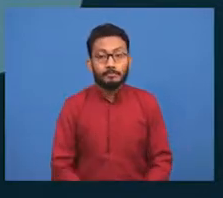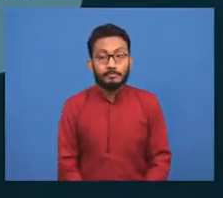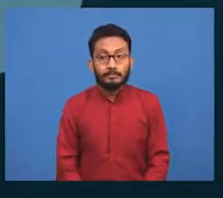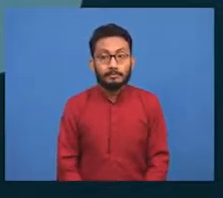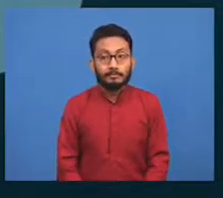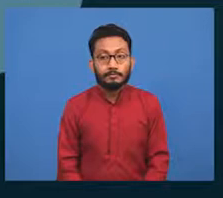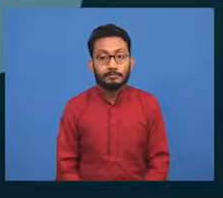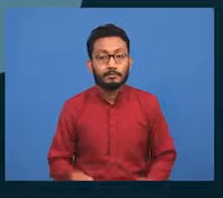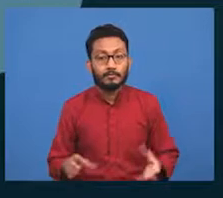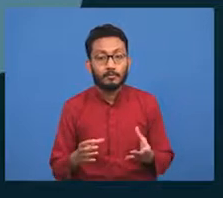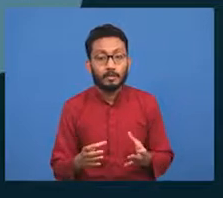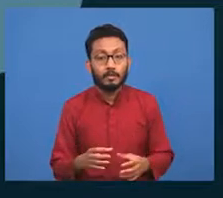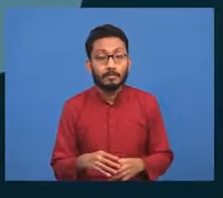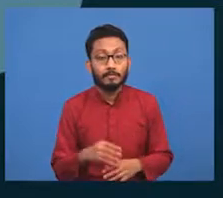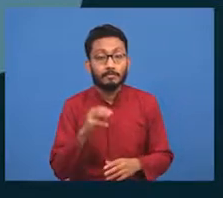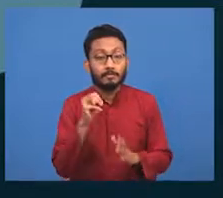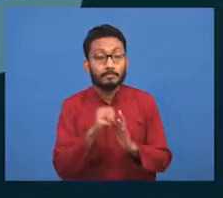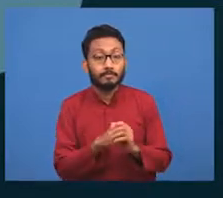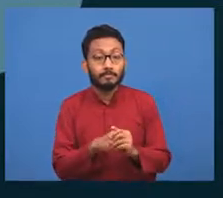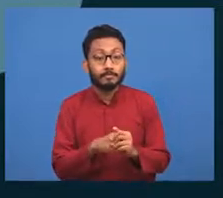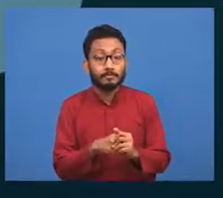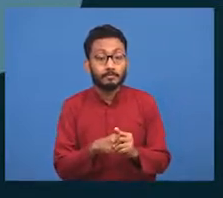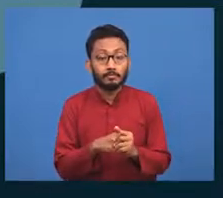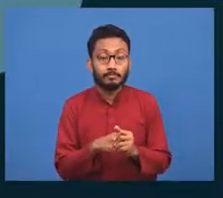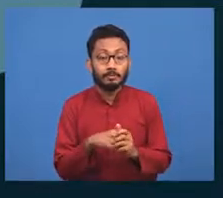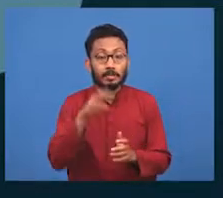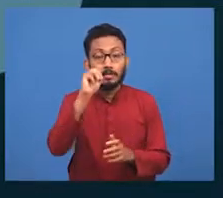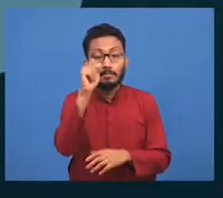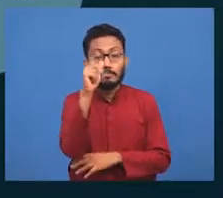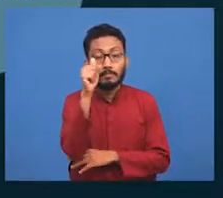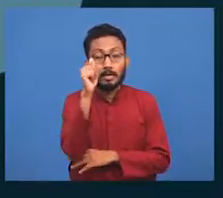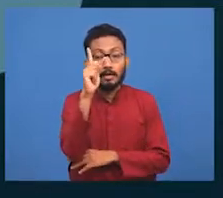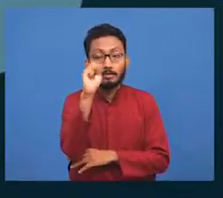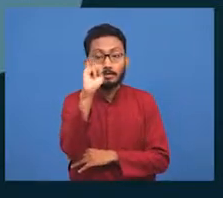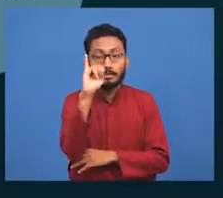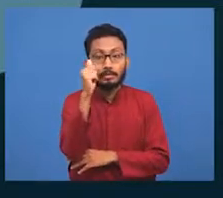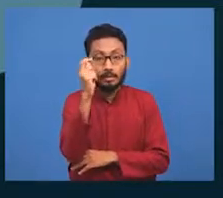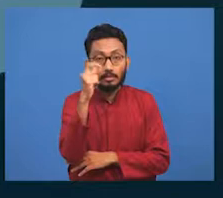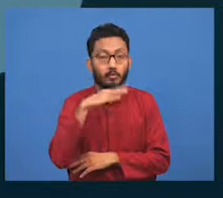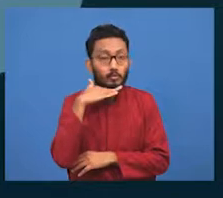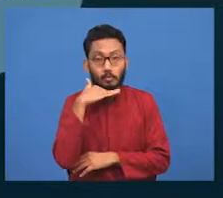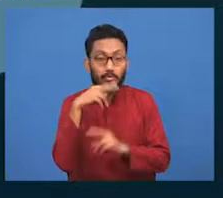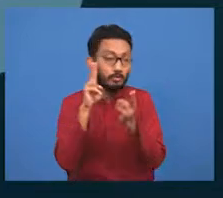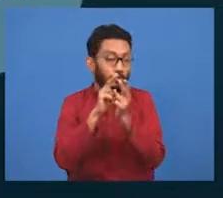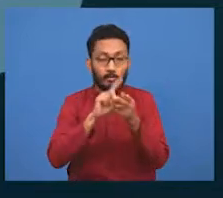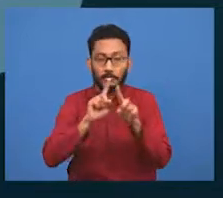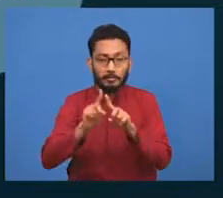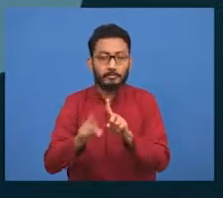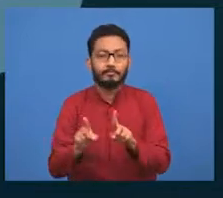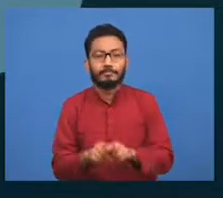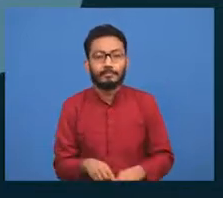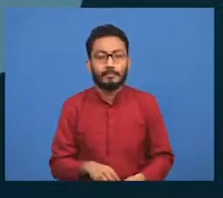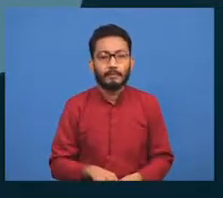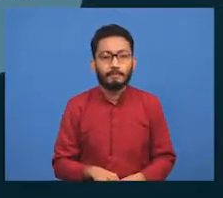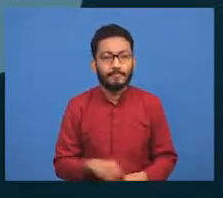maksiat. Mereka sentiasa mengikut hawa nafsu dan sentiasa melakukan maksiat, dan mereka sanggup